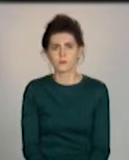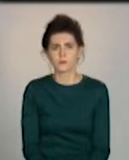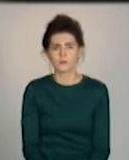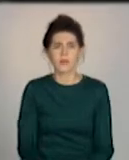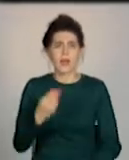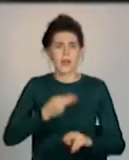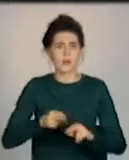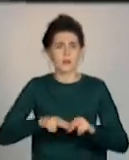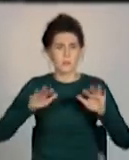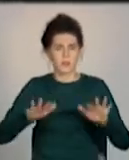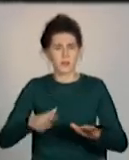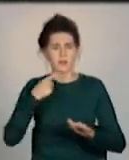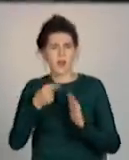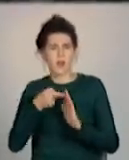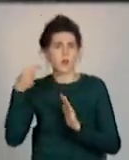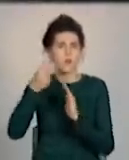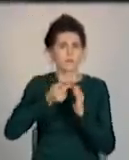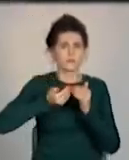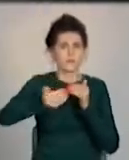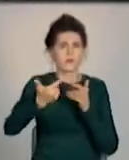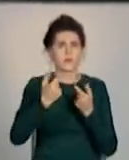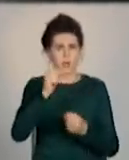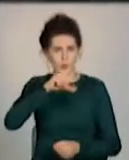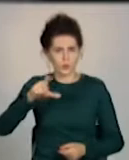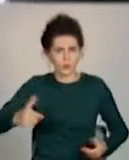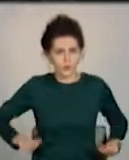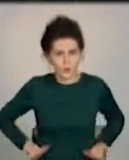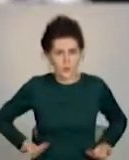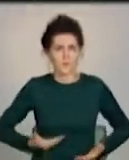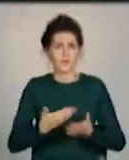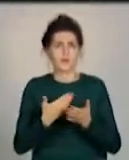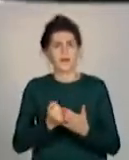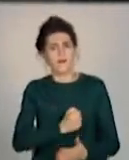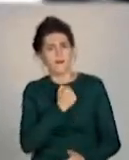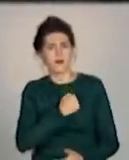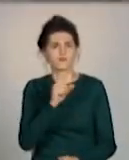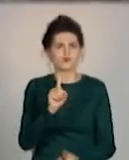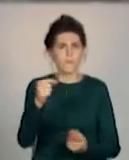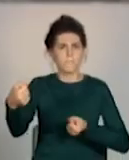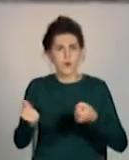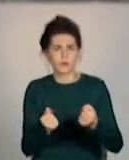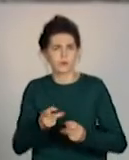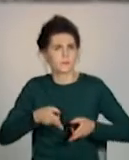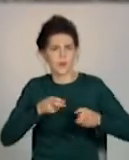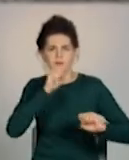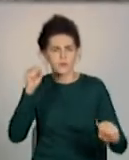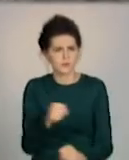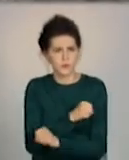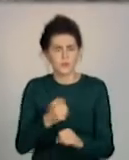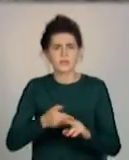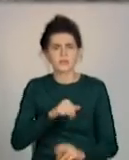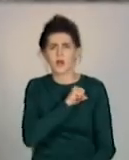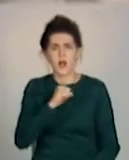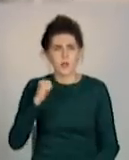Ці позиції розташовані так далеко від цивілізації, що навіть не кожна армійська вантажівка здатна доїхати. Найнадійніший спосіб –